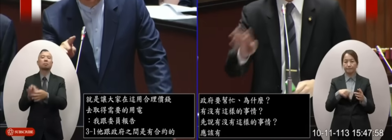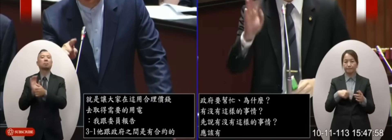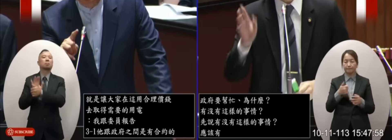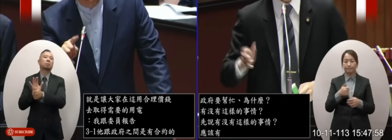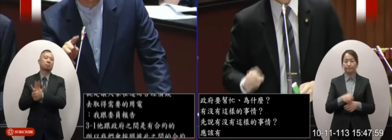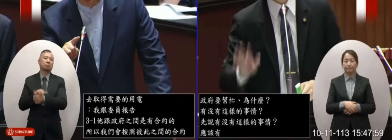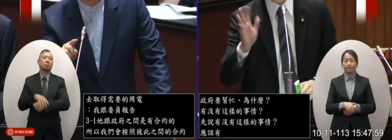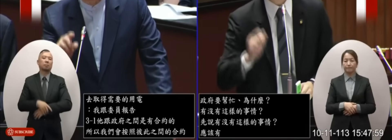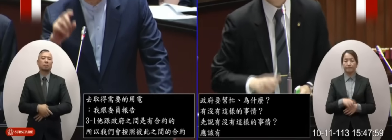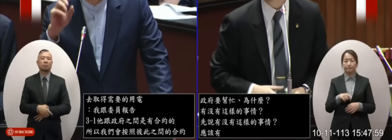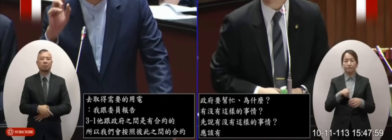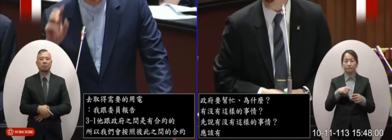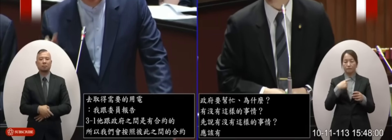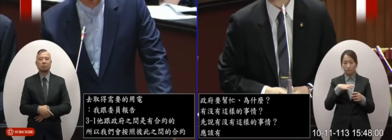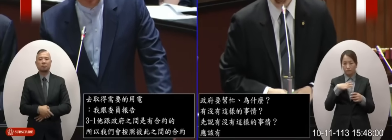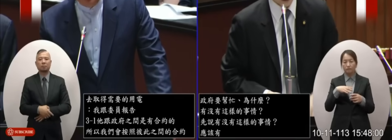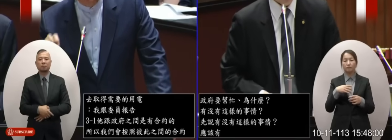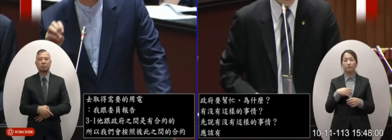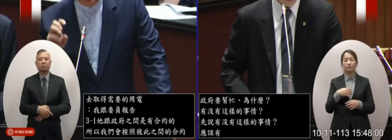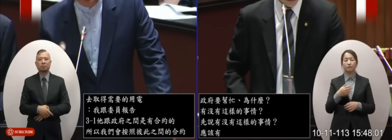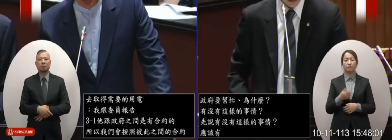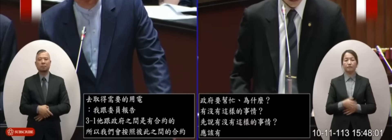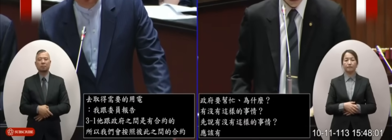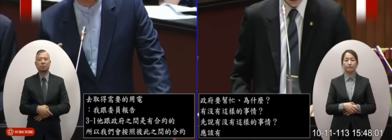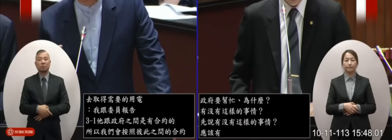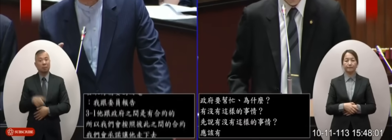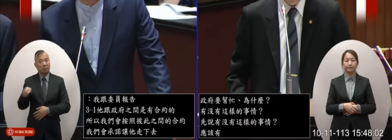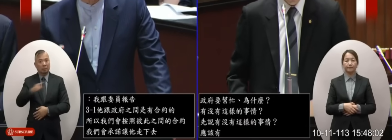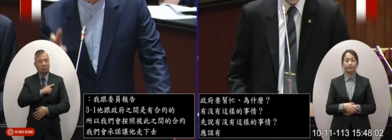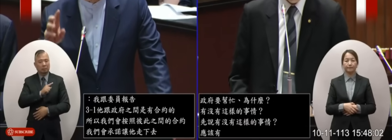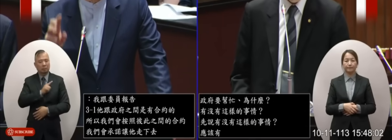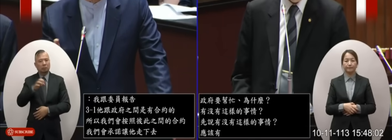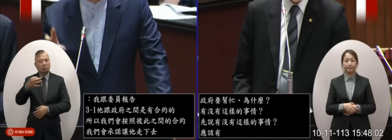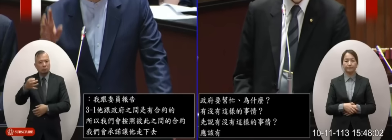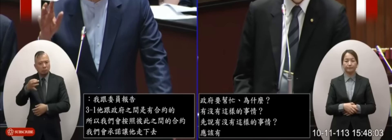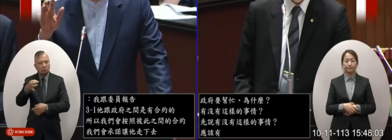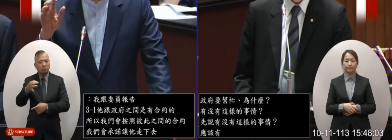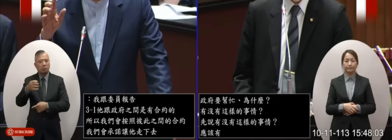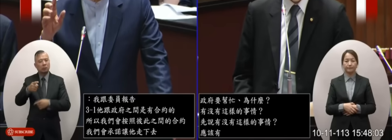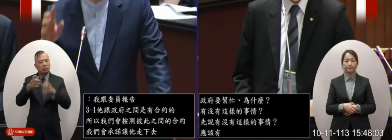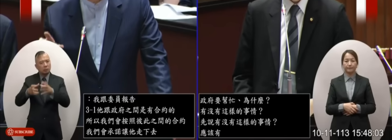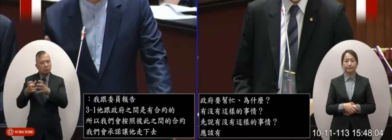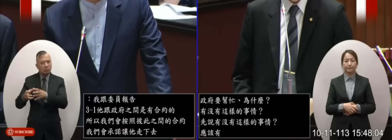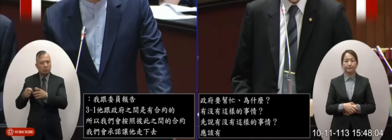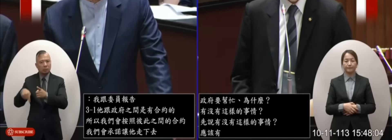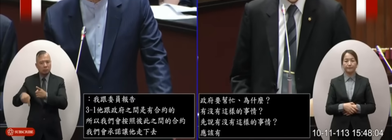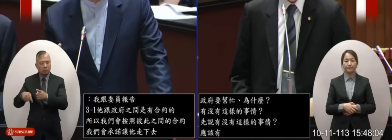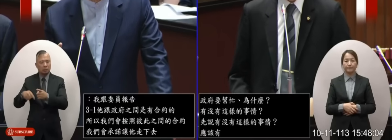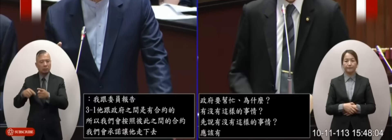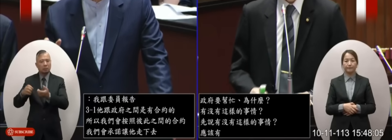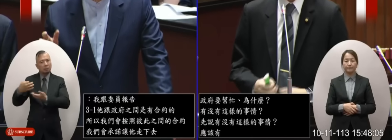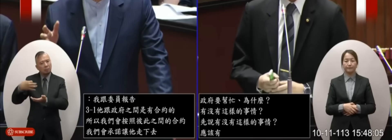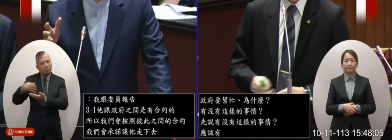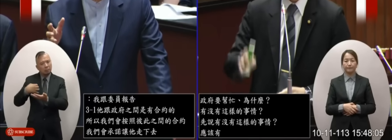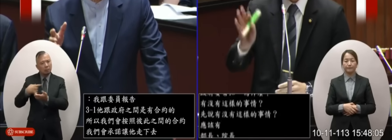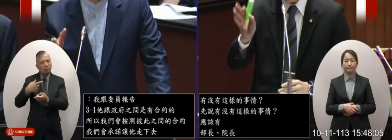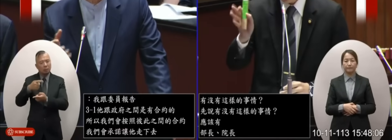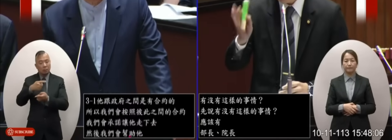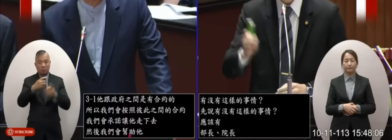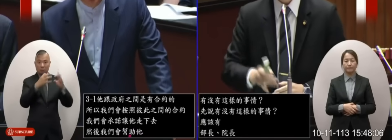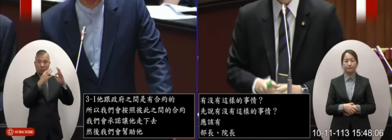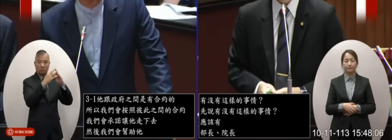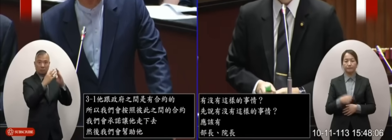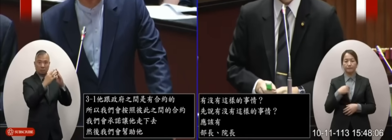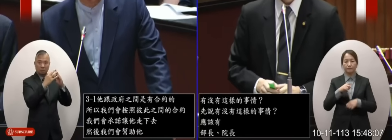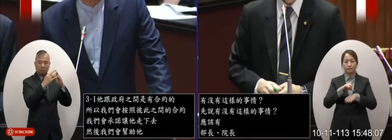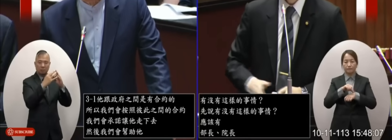他。刚才您所知道的， 这个我都听到 了。他因为跟他的财务的关系，他得不到这个银行的这个 院长，